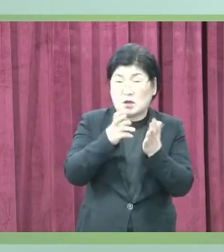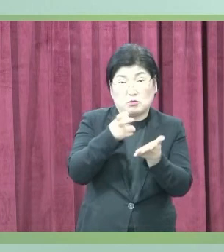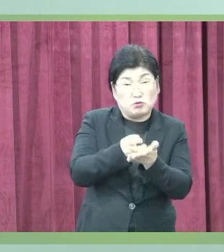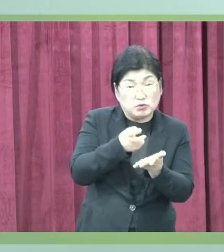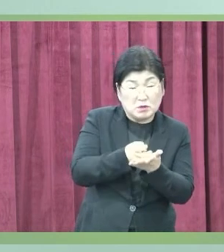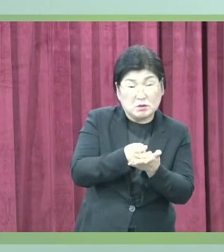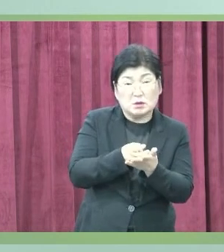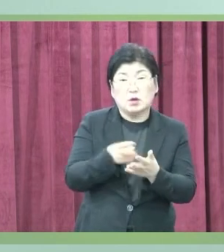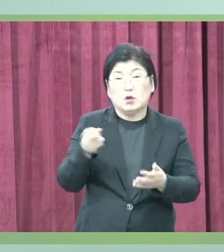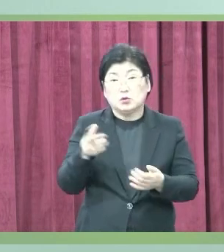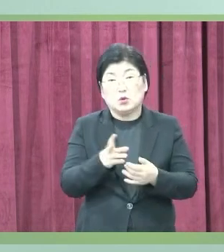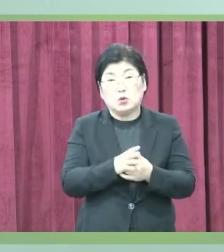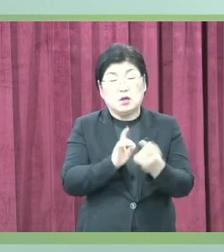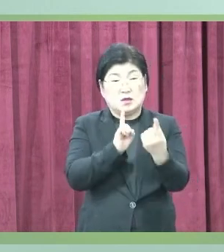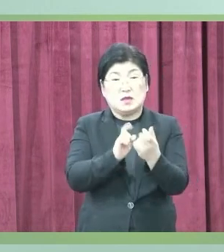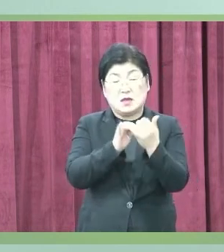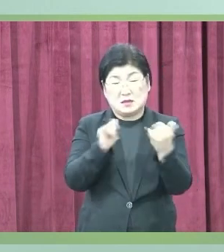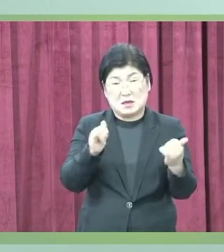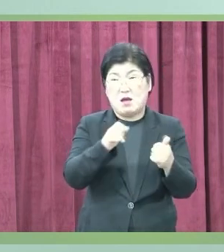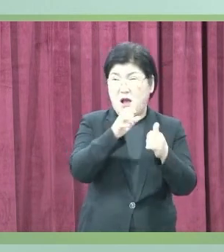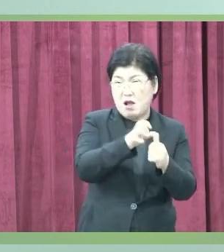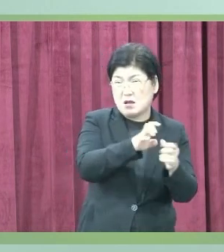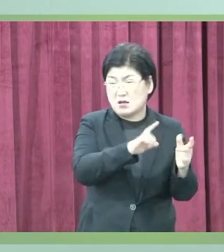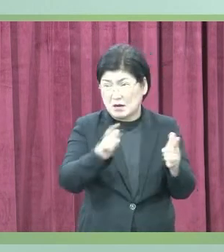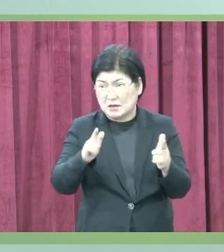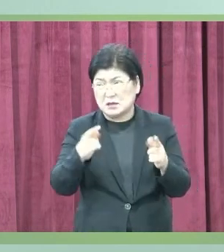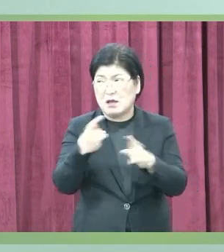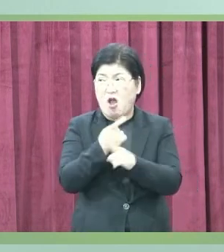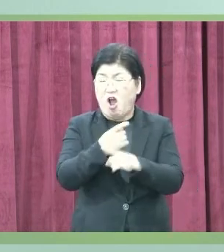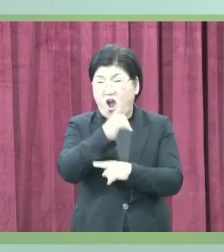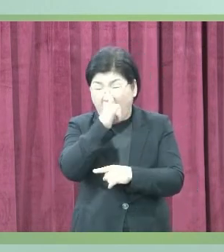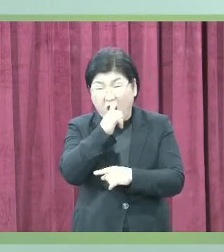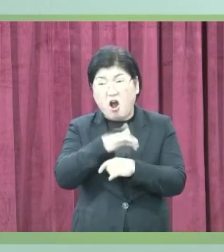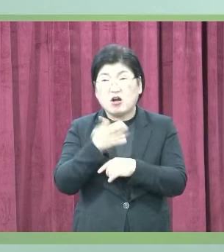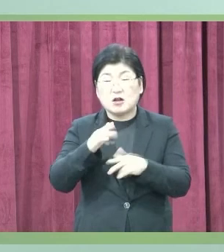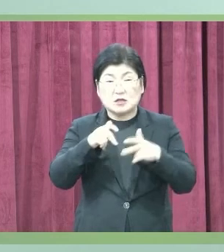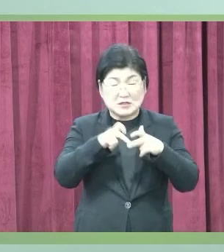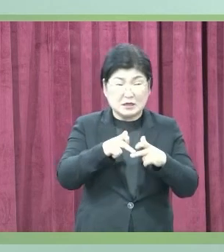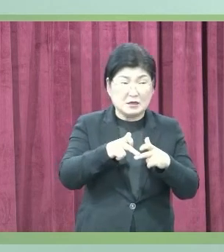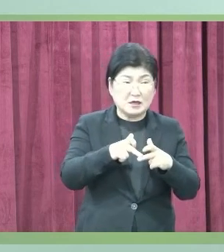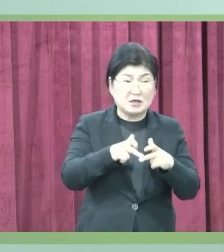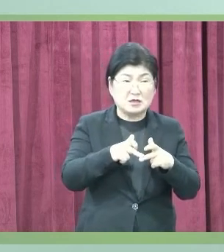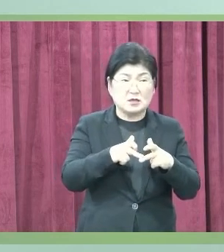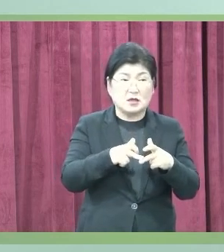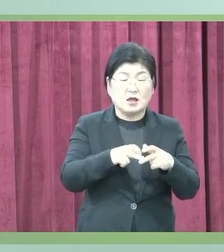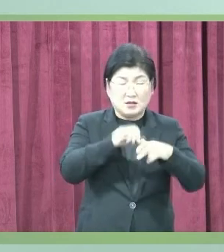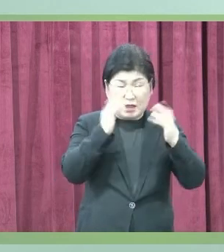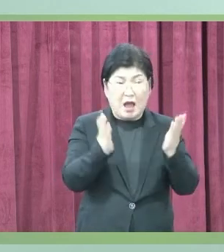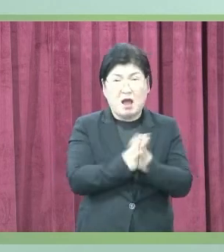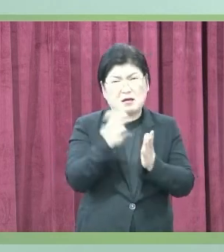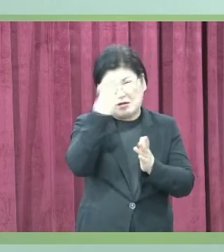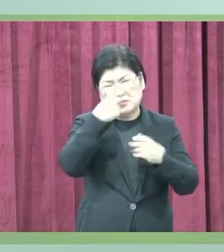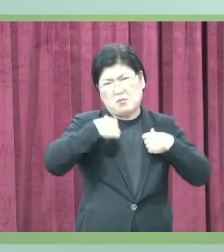여러 가지 대상자를 확대하는 등 대조적인 개편이 있지만 그래도 장애인은 여전히 수검률이 낮다라는 것을